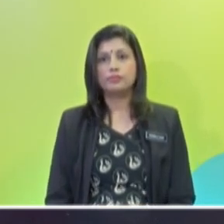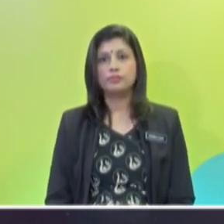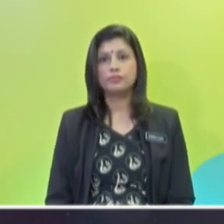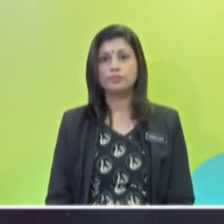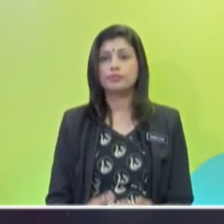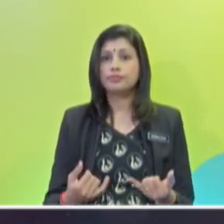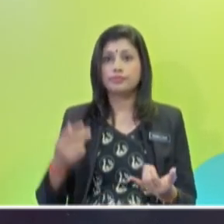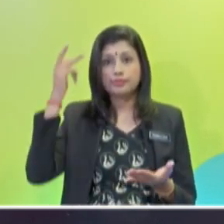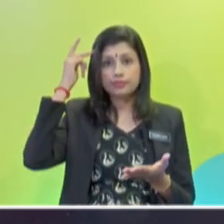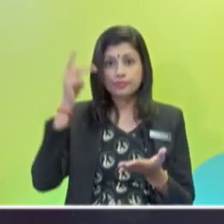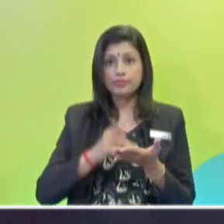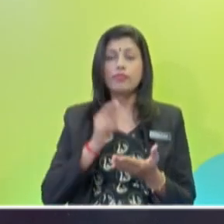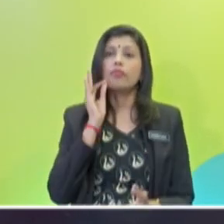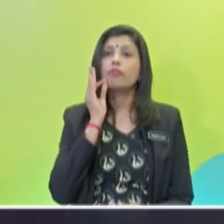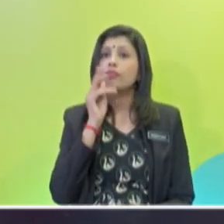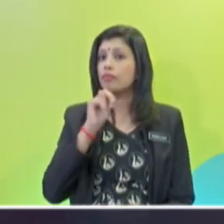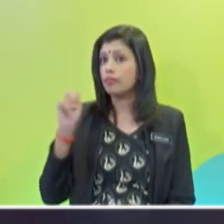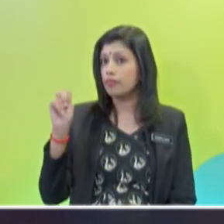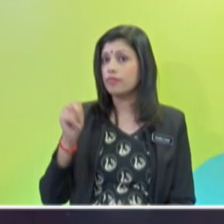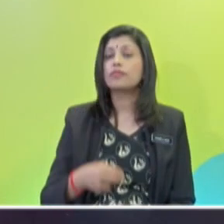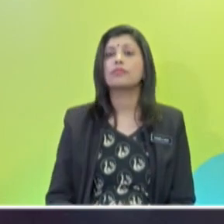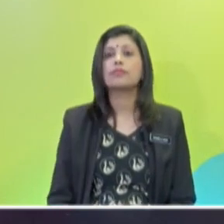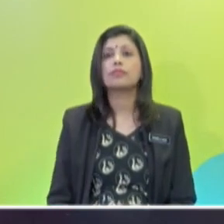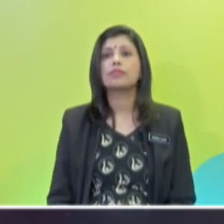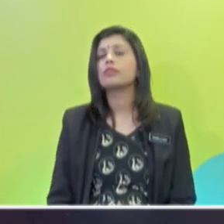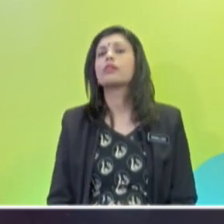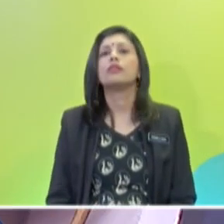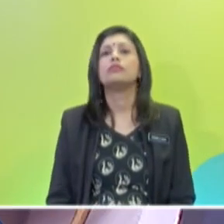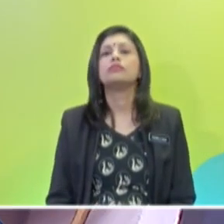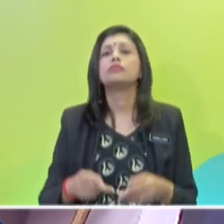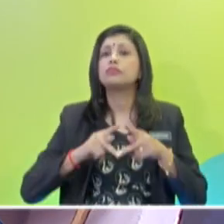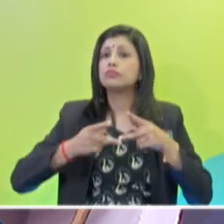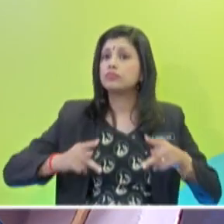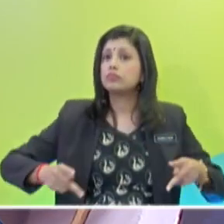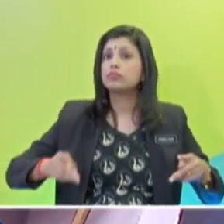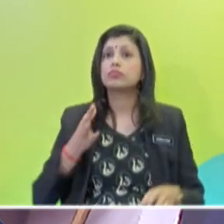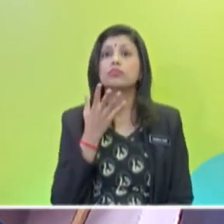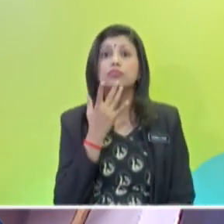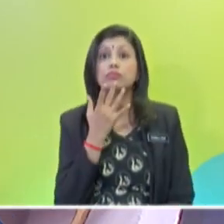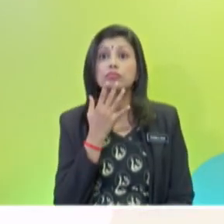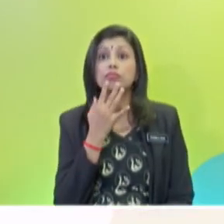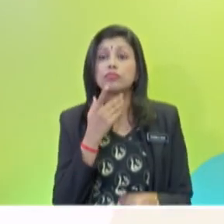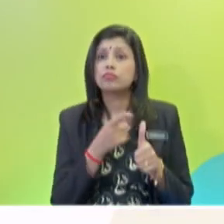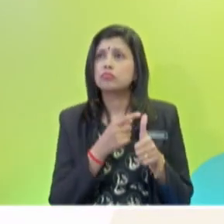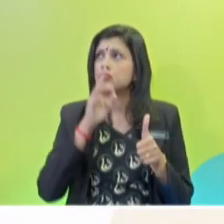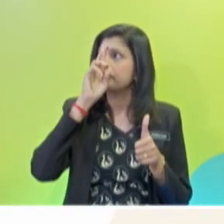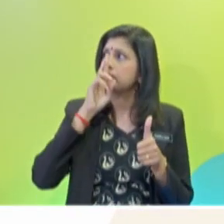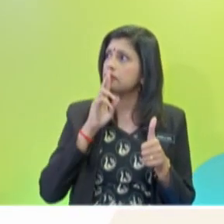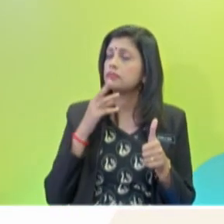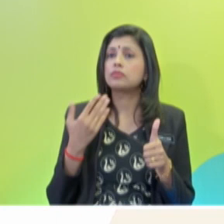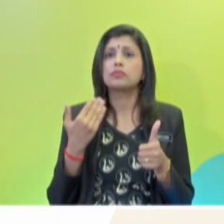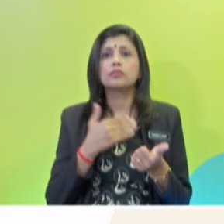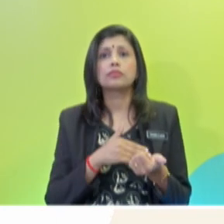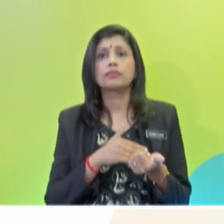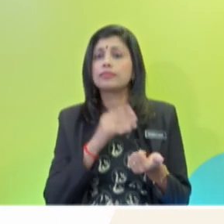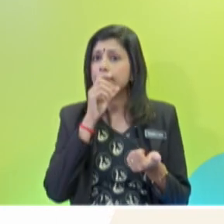kenal buah-buahan. Buah-buahan ni Akmal dan murid-murid ada pelbagai warna. Ada warna apa? Merah, ada